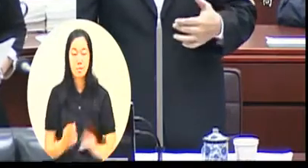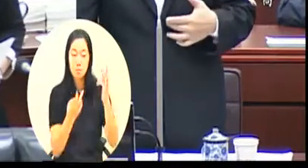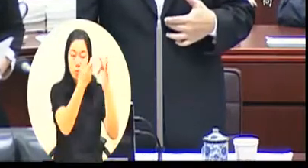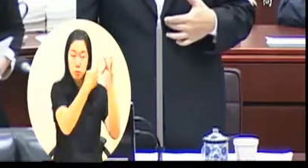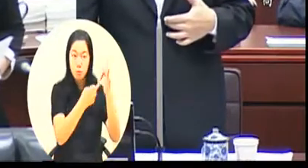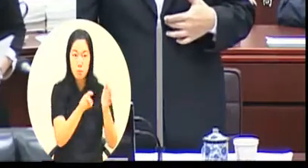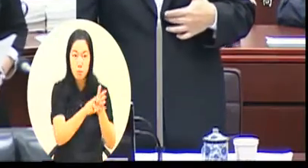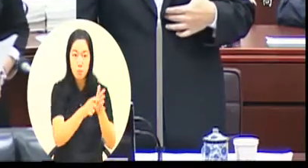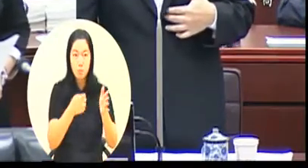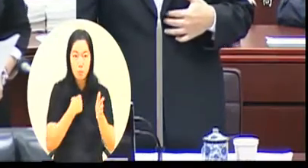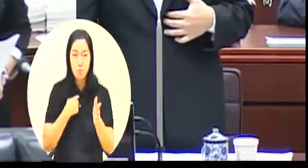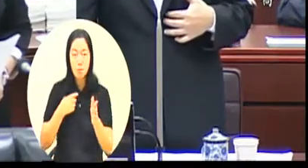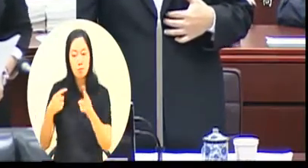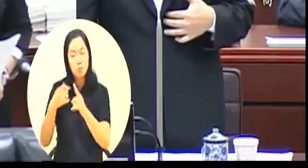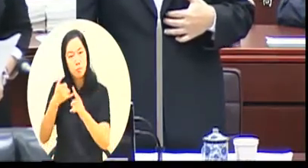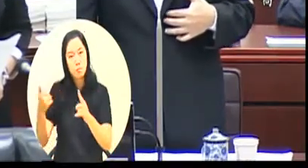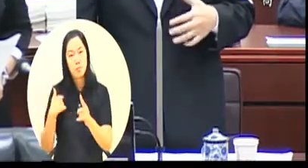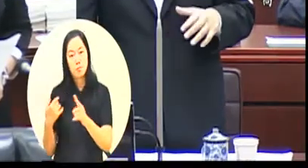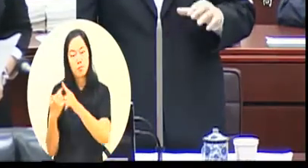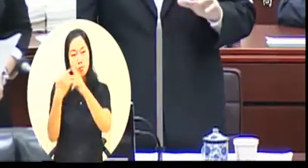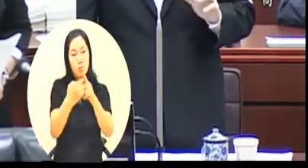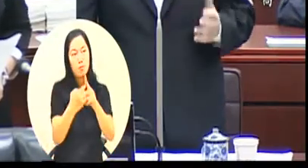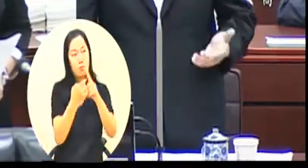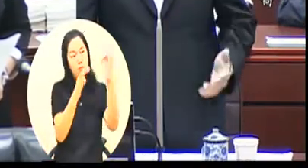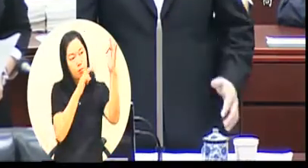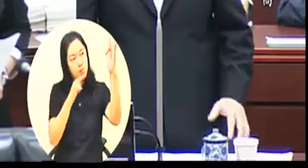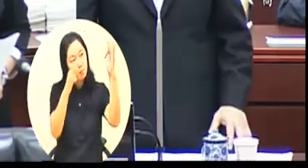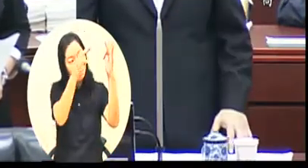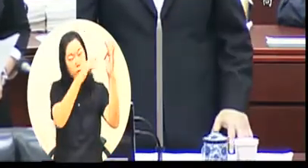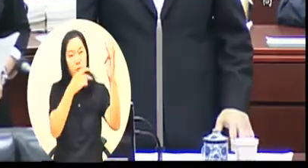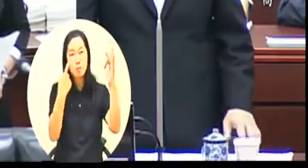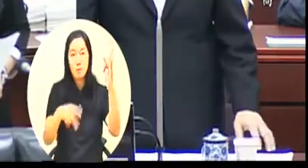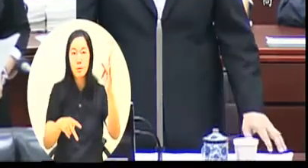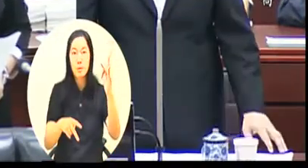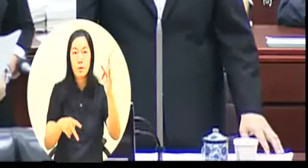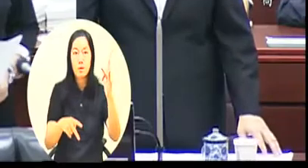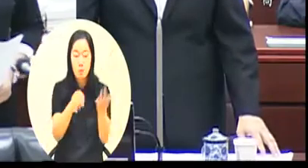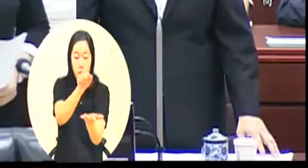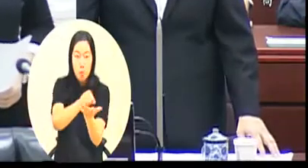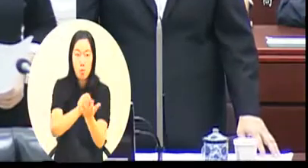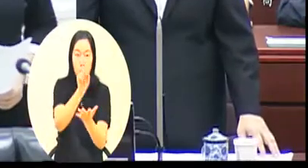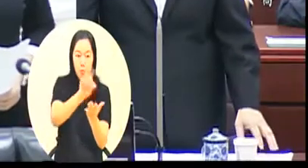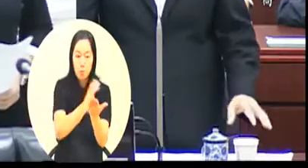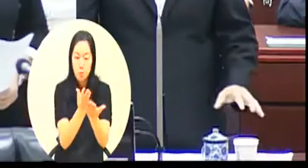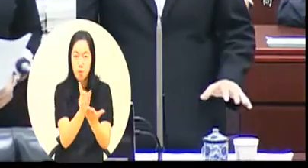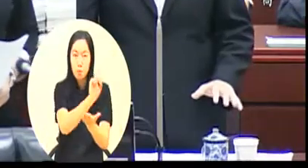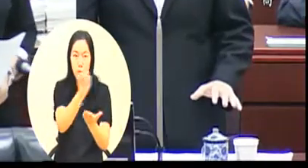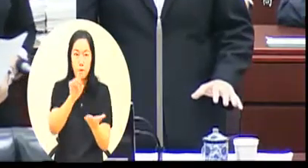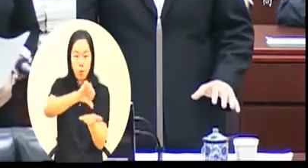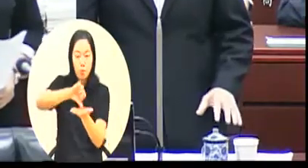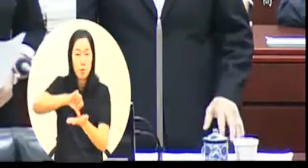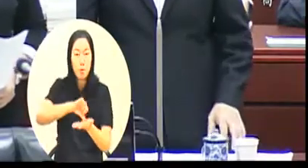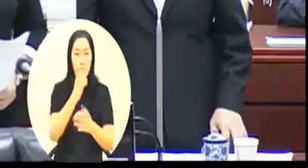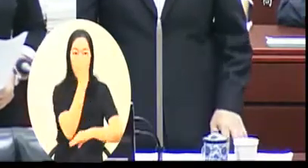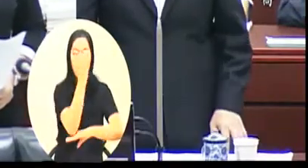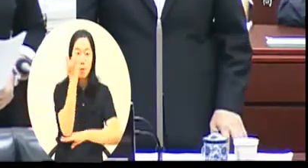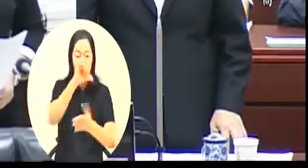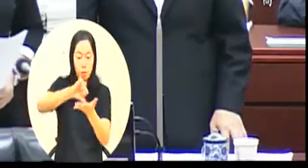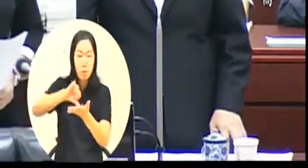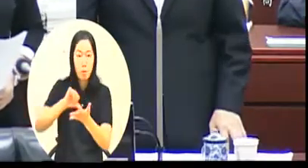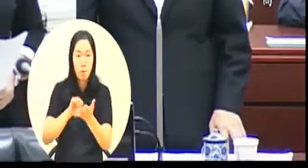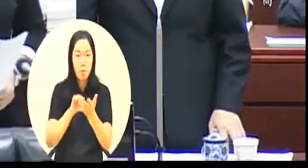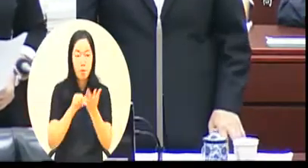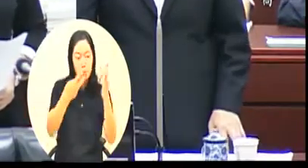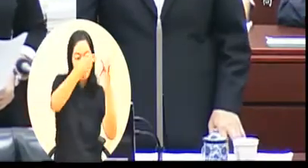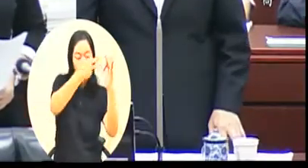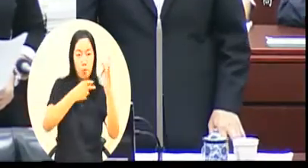时候，我们的同仁也要在场。至于另外要编一册，说我们任何树种、各树种的修剪方式，